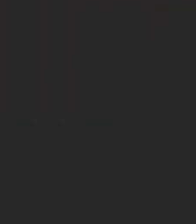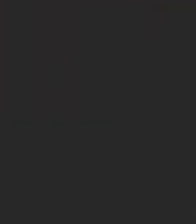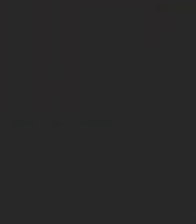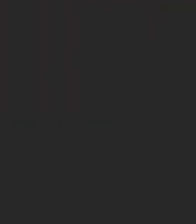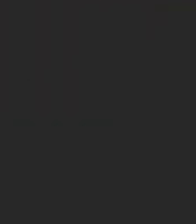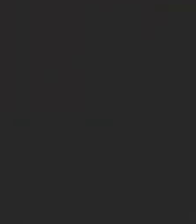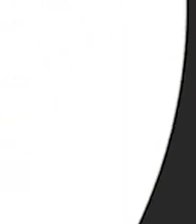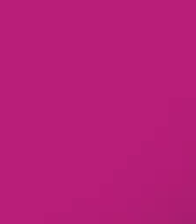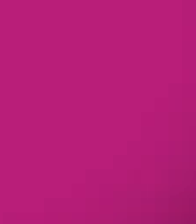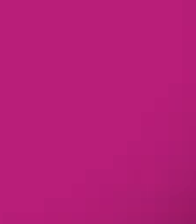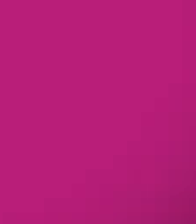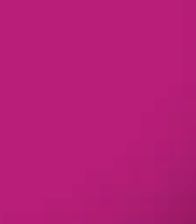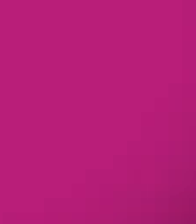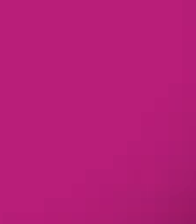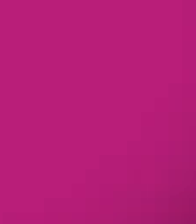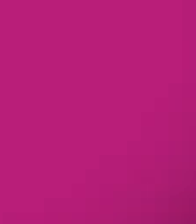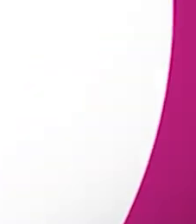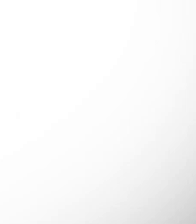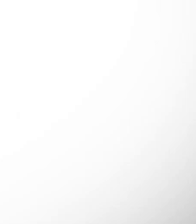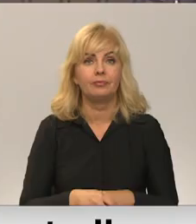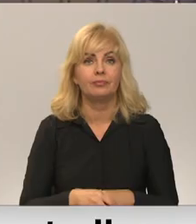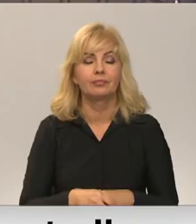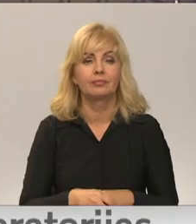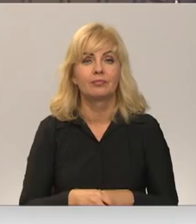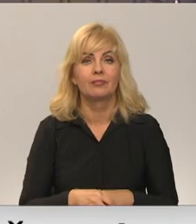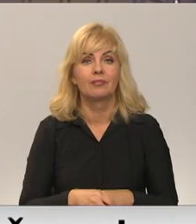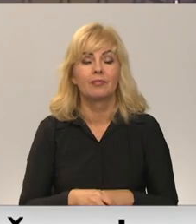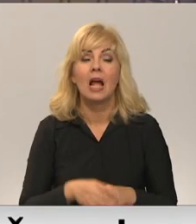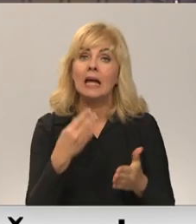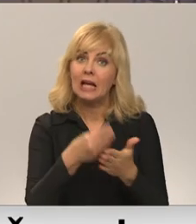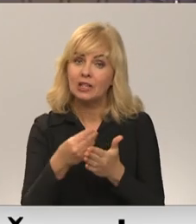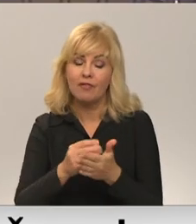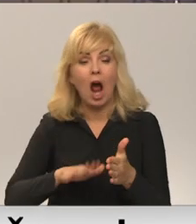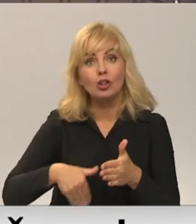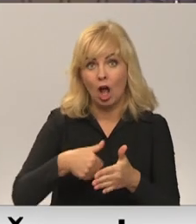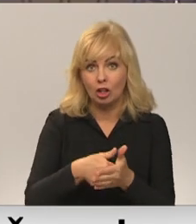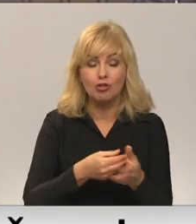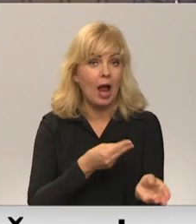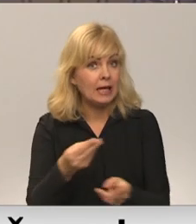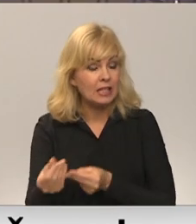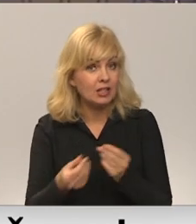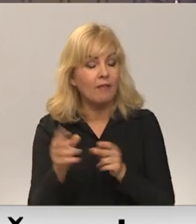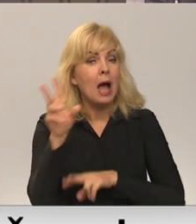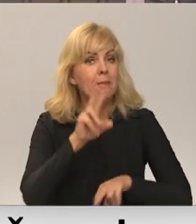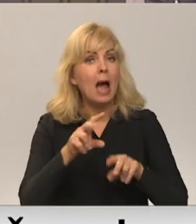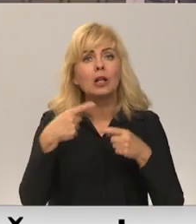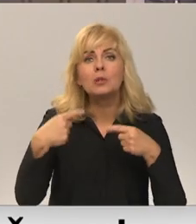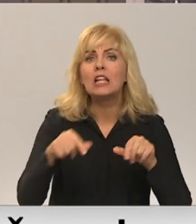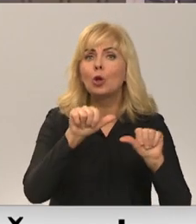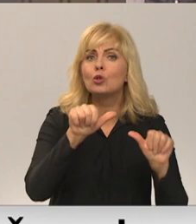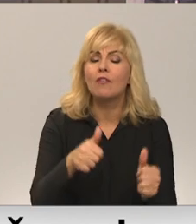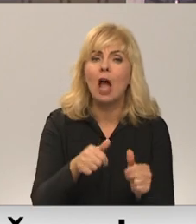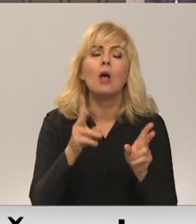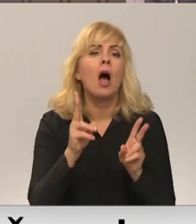Re, viss ēters ir te! Izvērtēt līdzšinējos izdevumus un meklēt citus veidus,